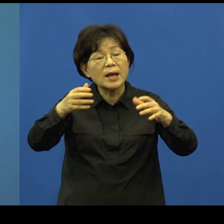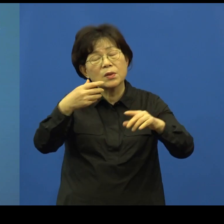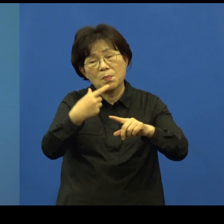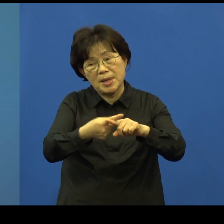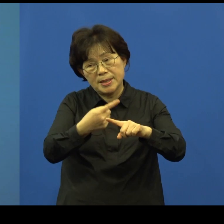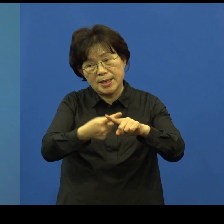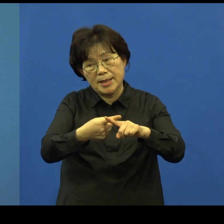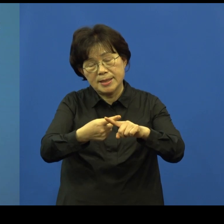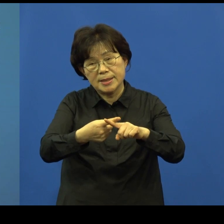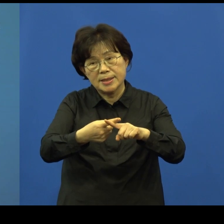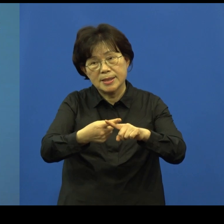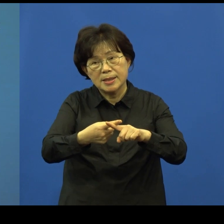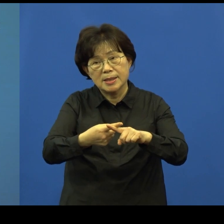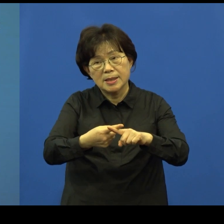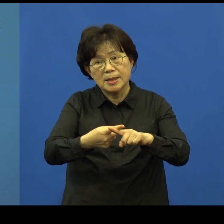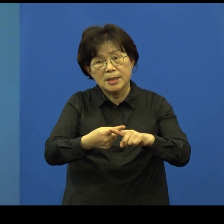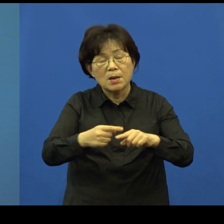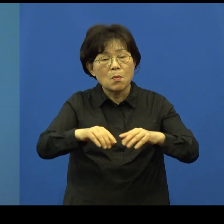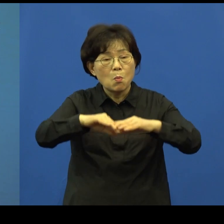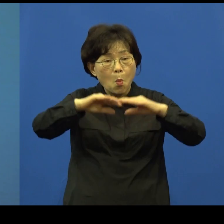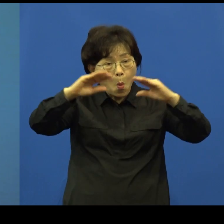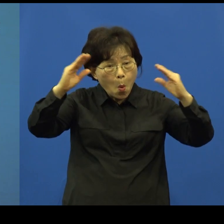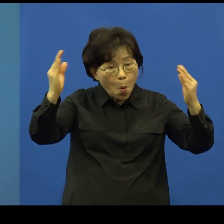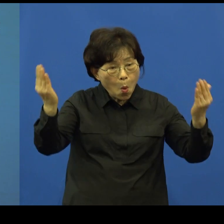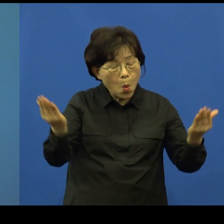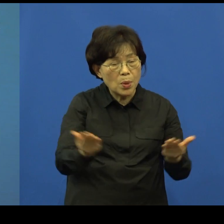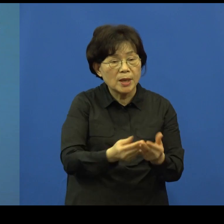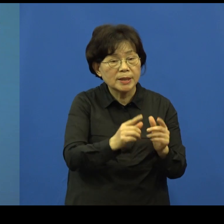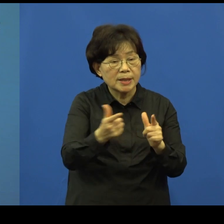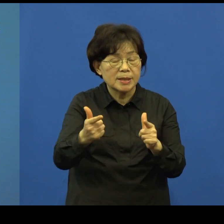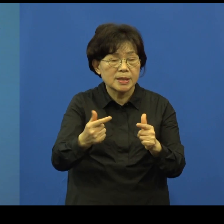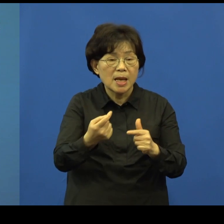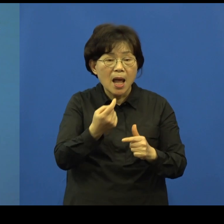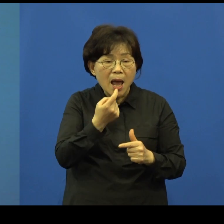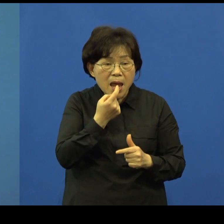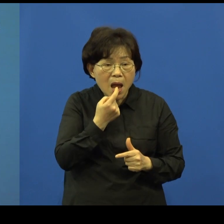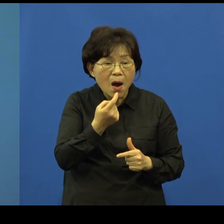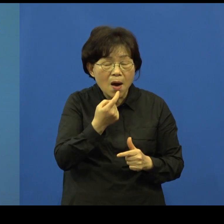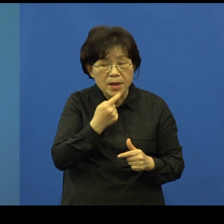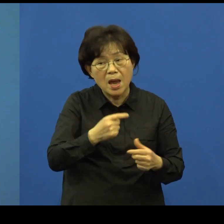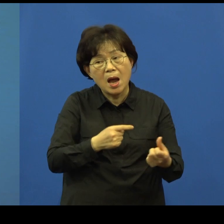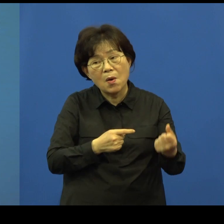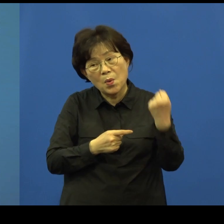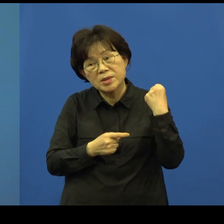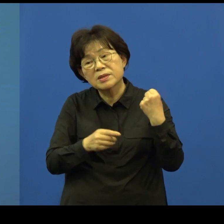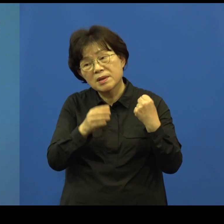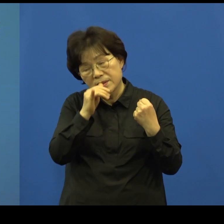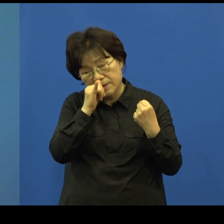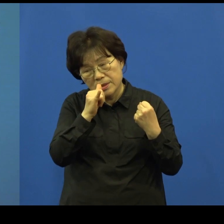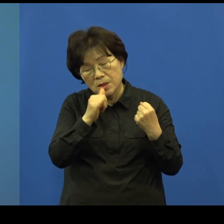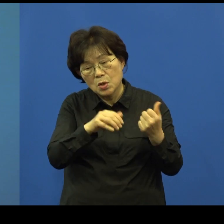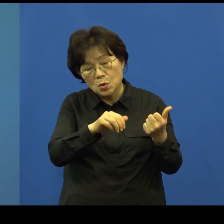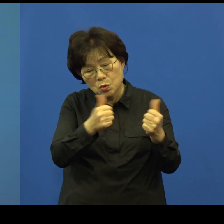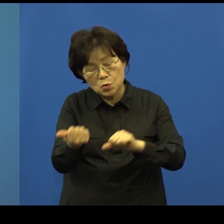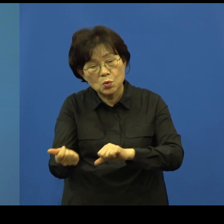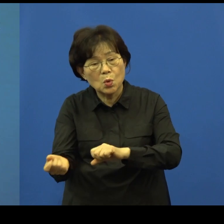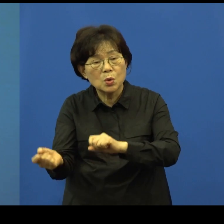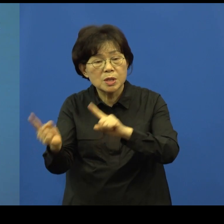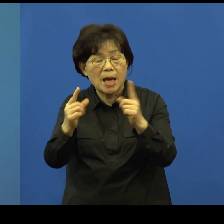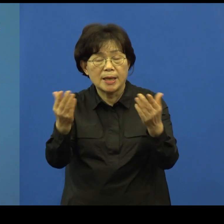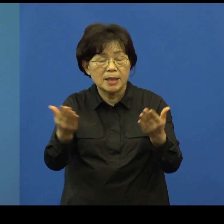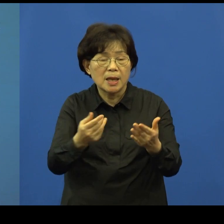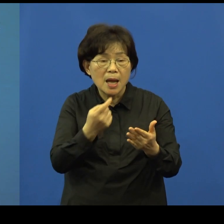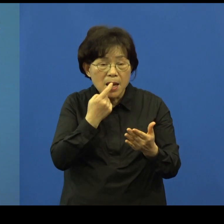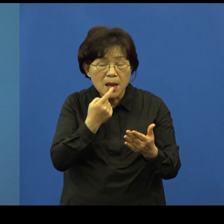나라도. 여러분, 모든 것이 우리의 혀의 권세에 달렸다. 죽고 사는 것이 혀의